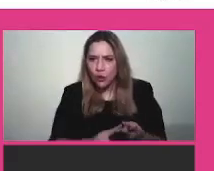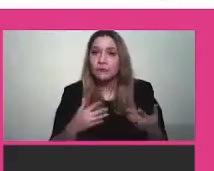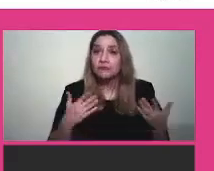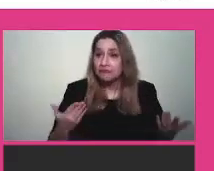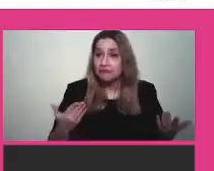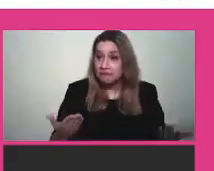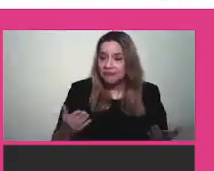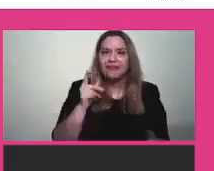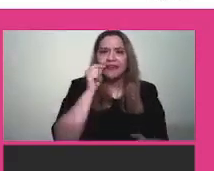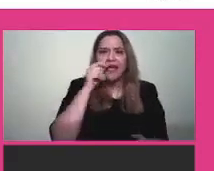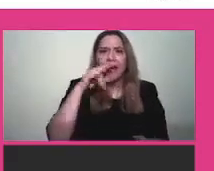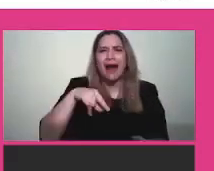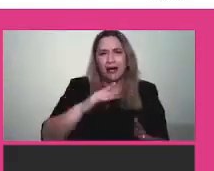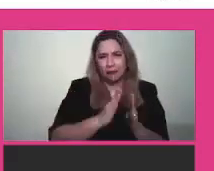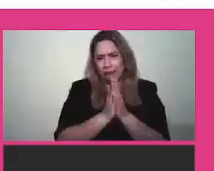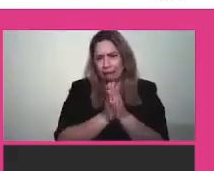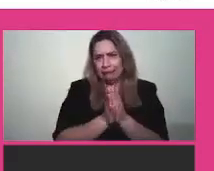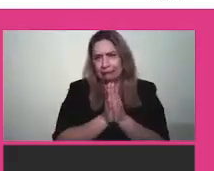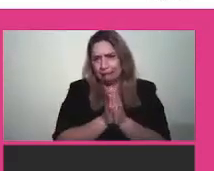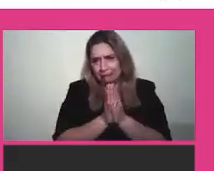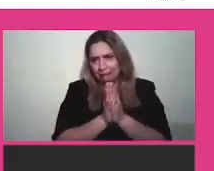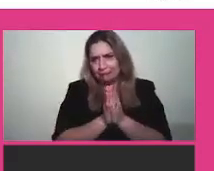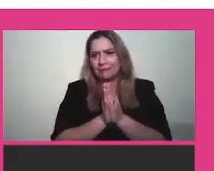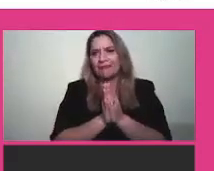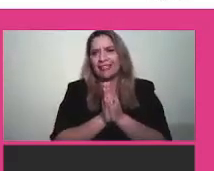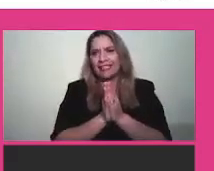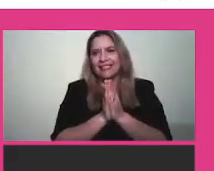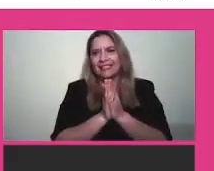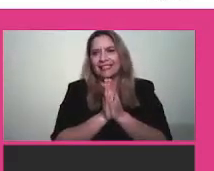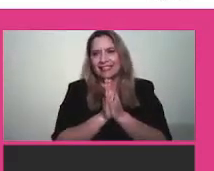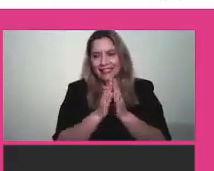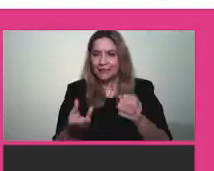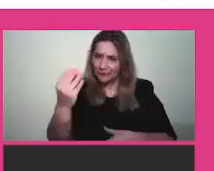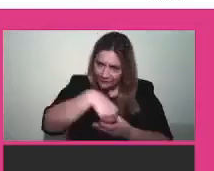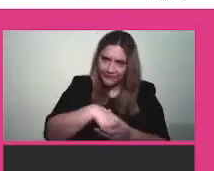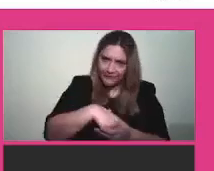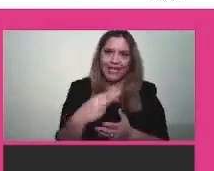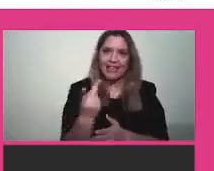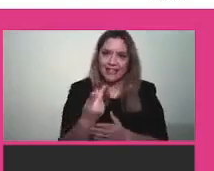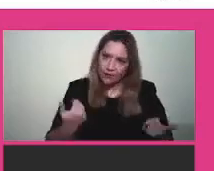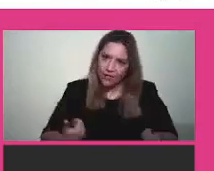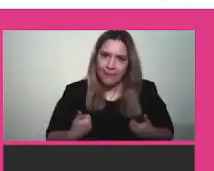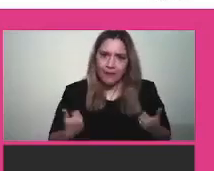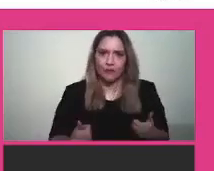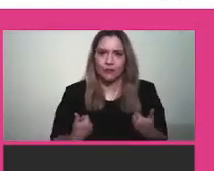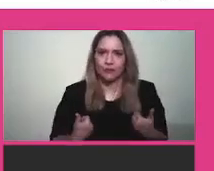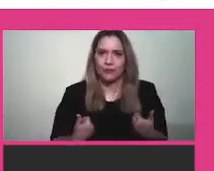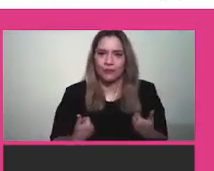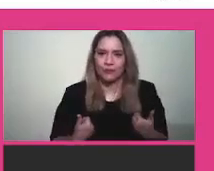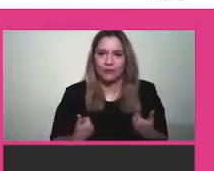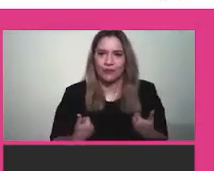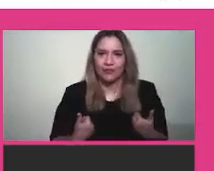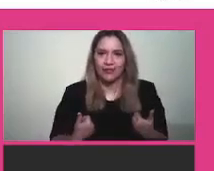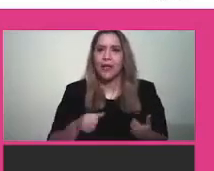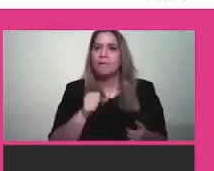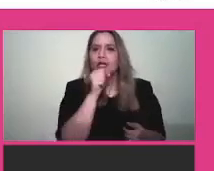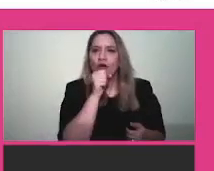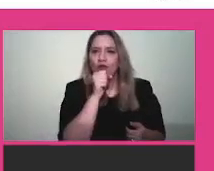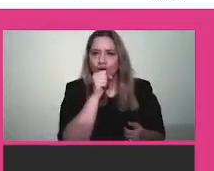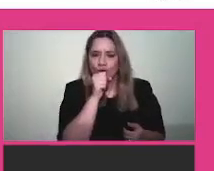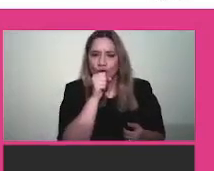πλείς, αν είναι, βάλει τους μέσα για να παίξουν, μάλλον άνοιξε τους τα